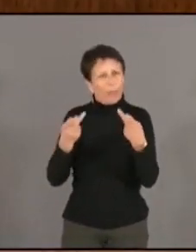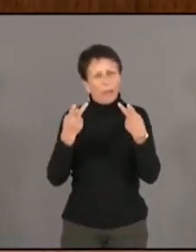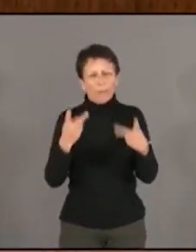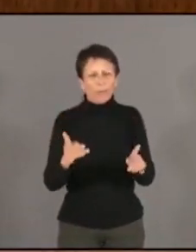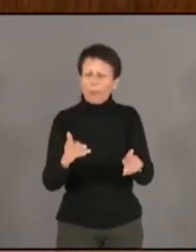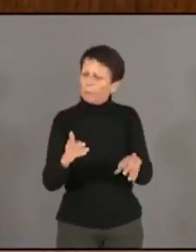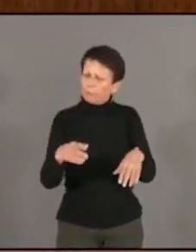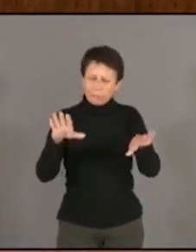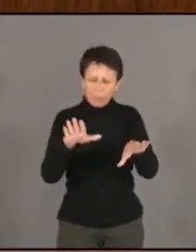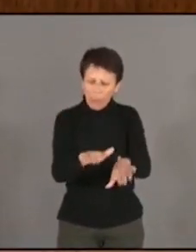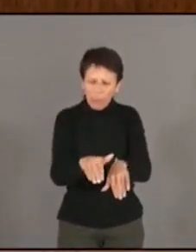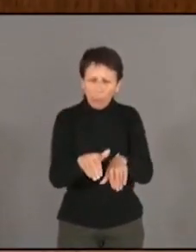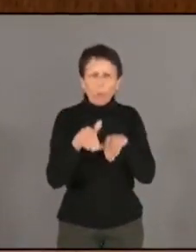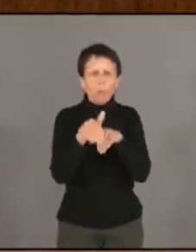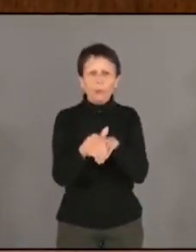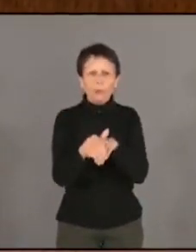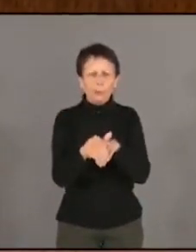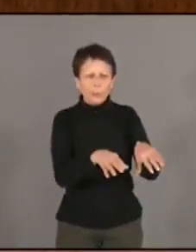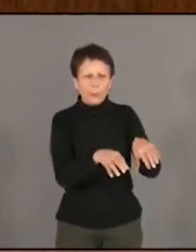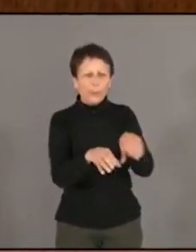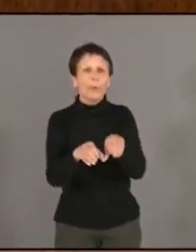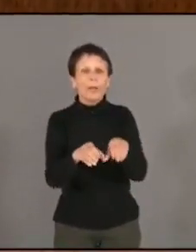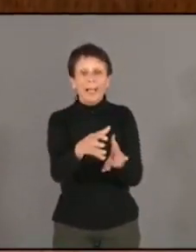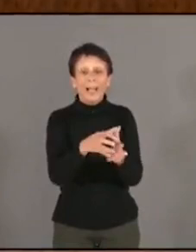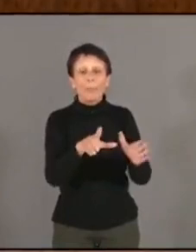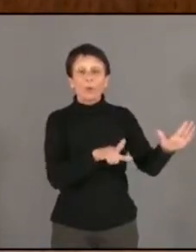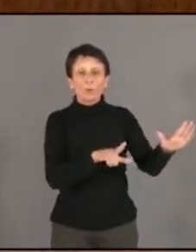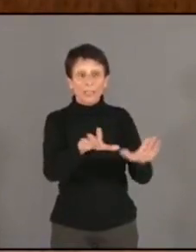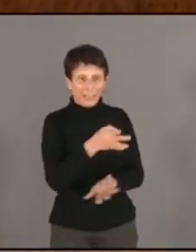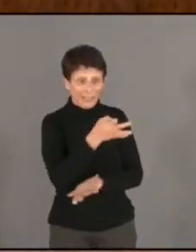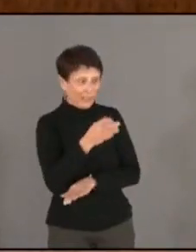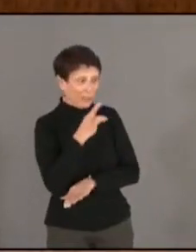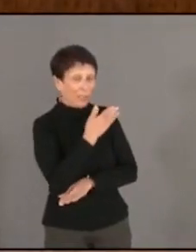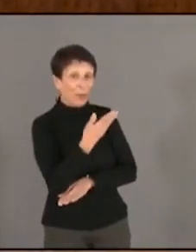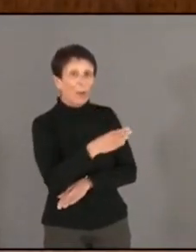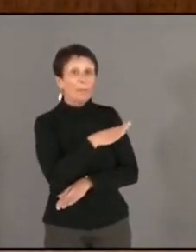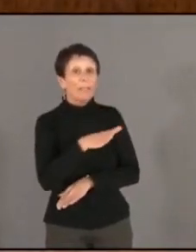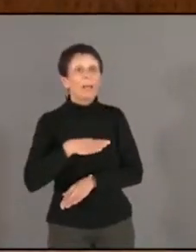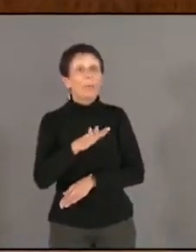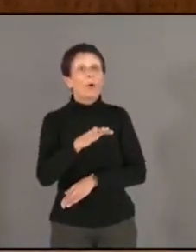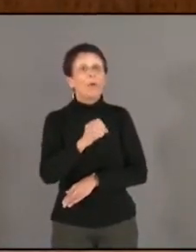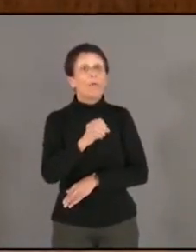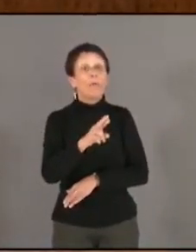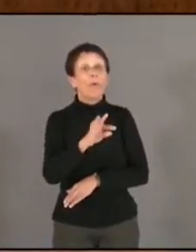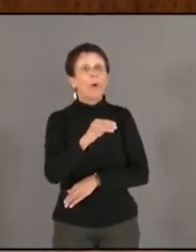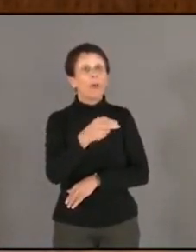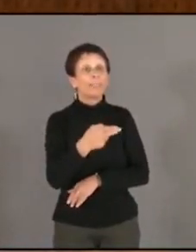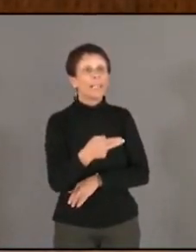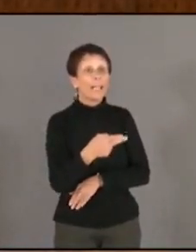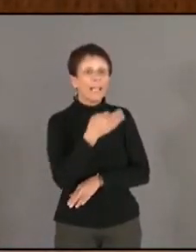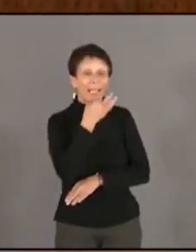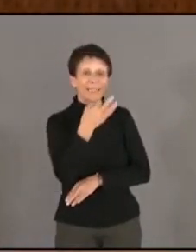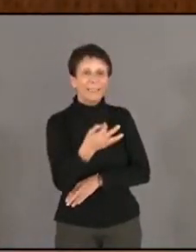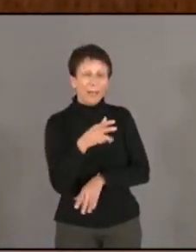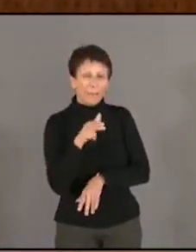cap sur les recrutements. Le rapport 75 de l'ordre du jour est là pour nous le rappeler, et Madame Fortin, tout à l'heure, a parlé d'un vaste plan de